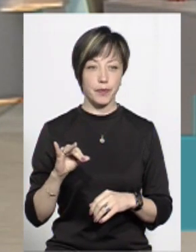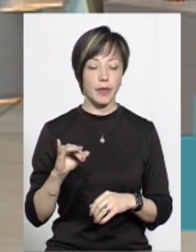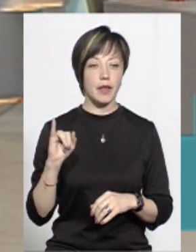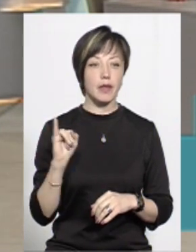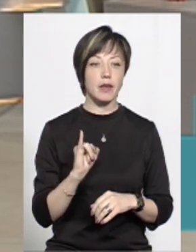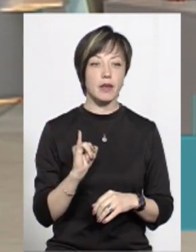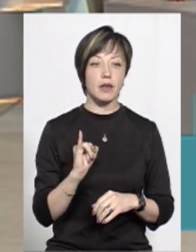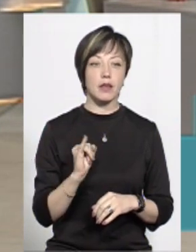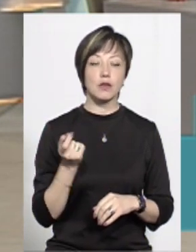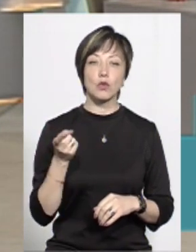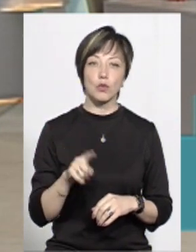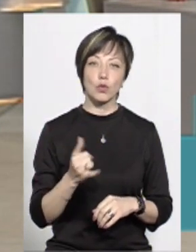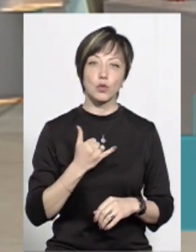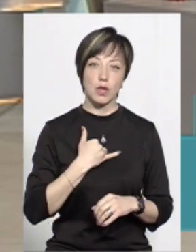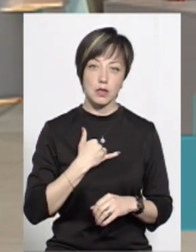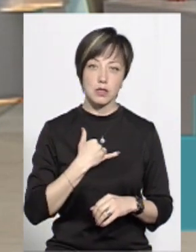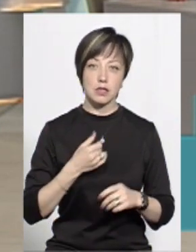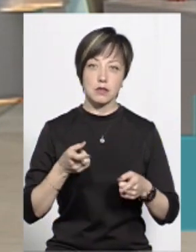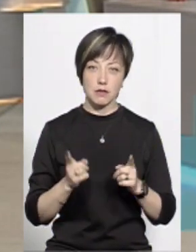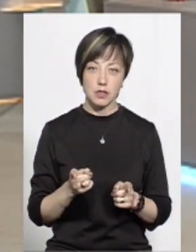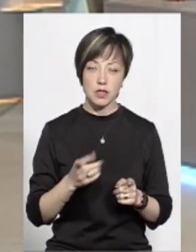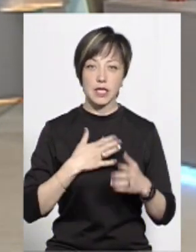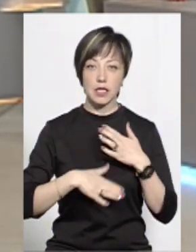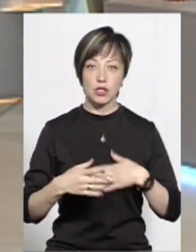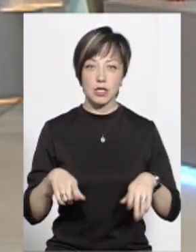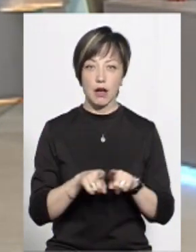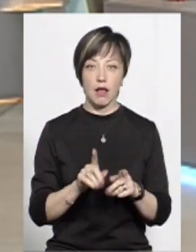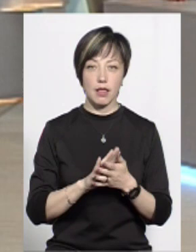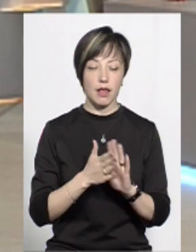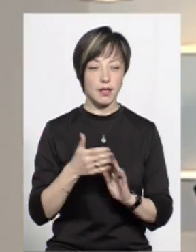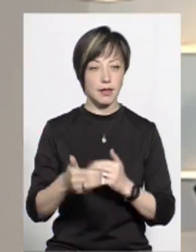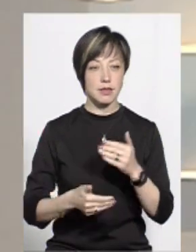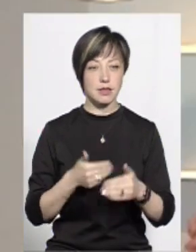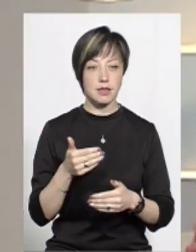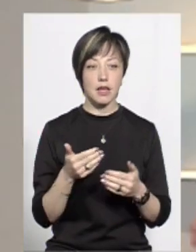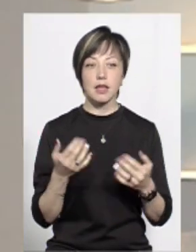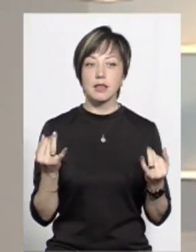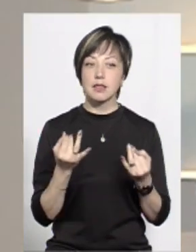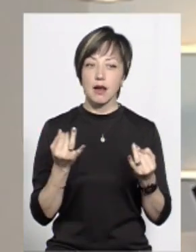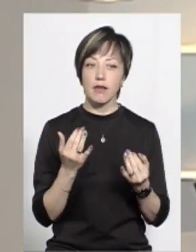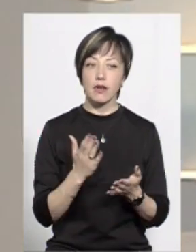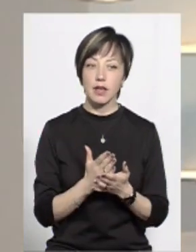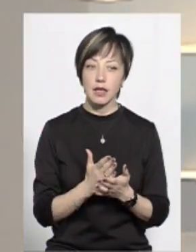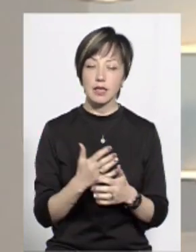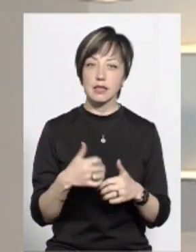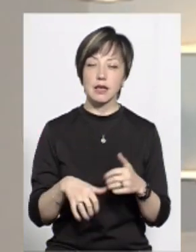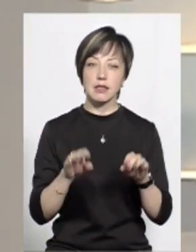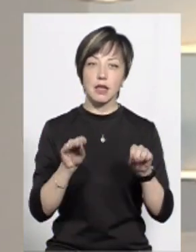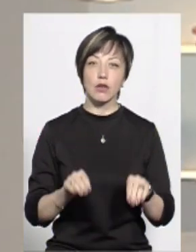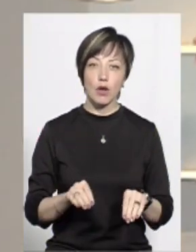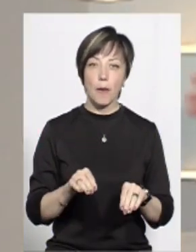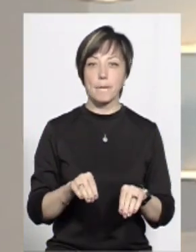І тому нас, звісно, тішить така тенденція. А от цікаво, є серед задекларованого